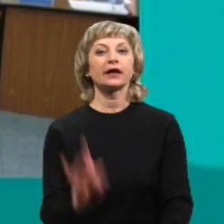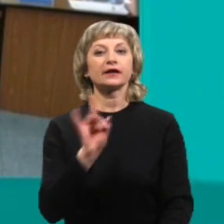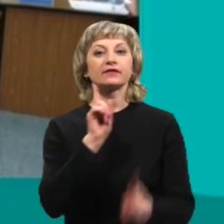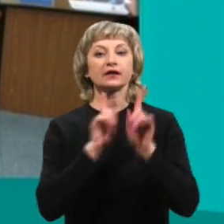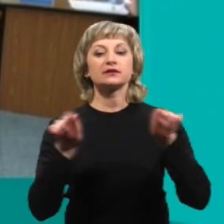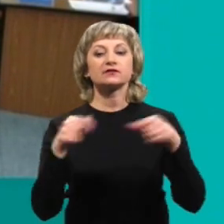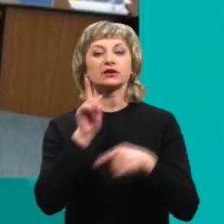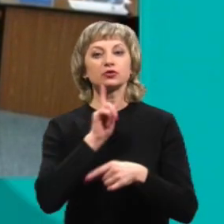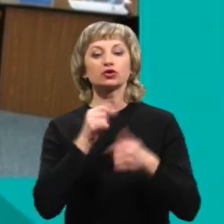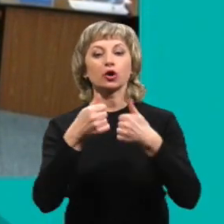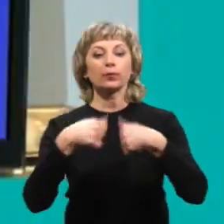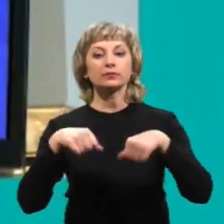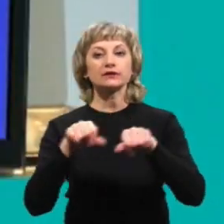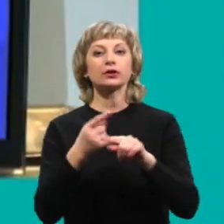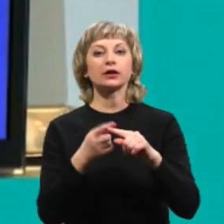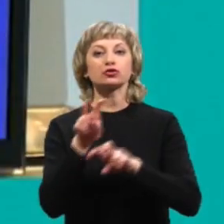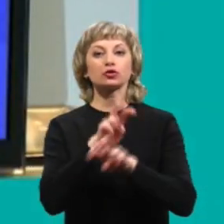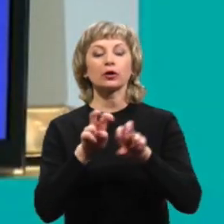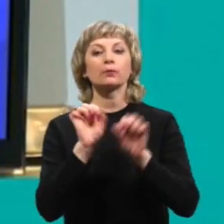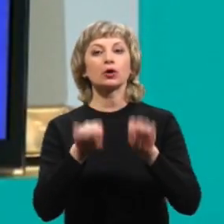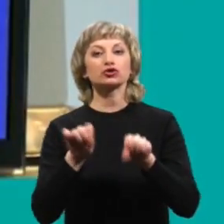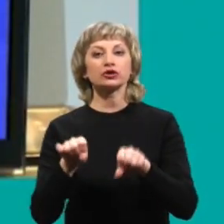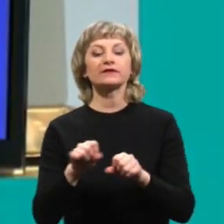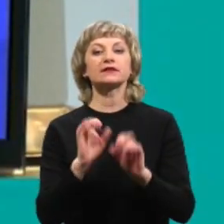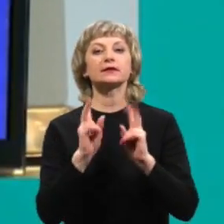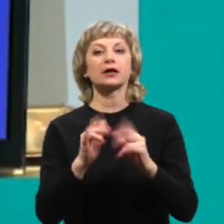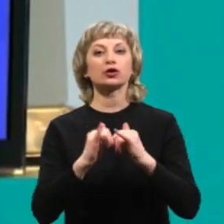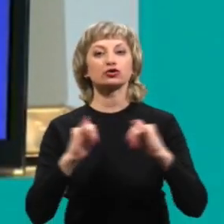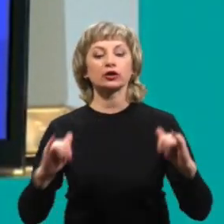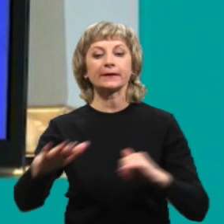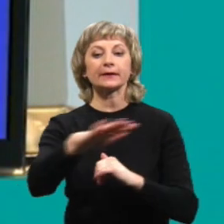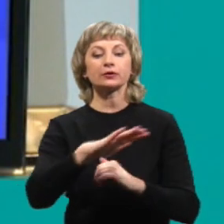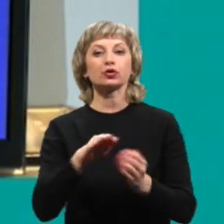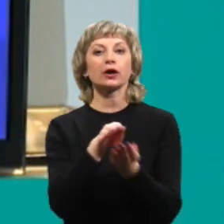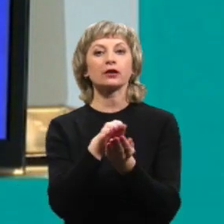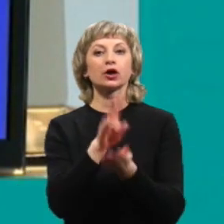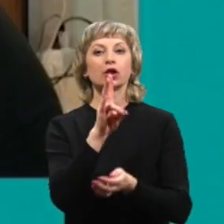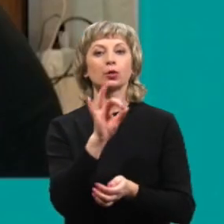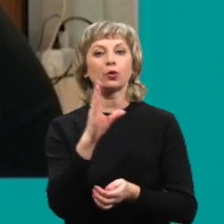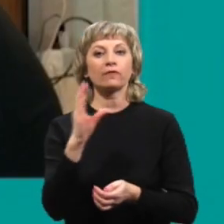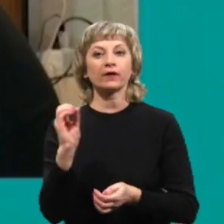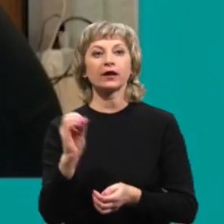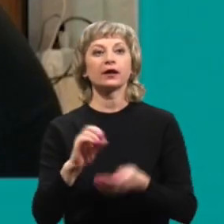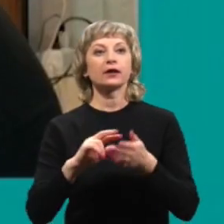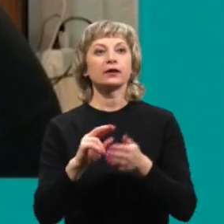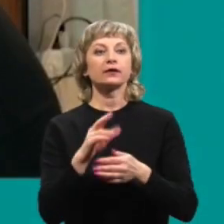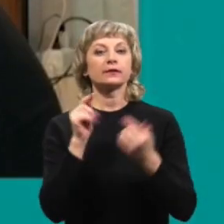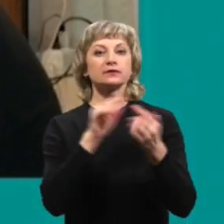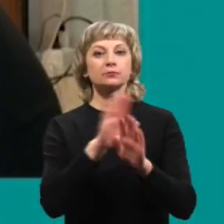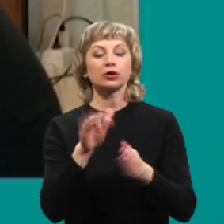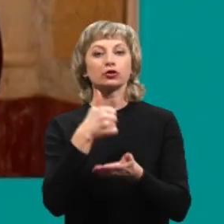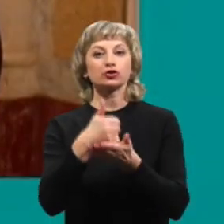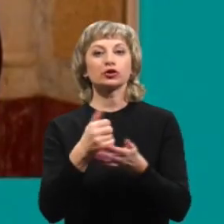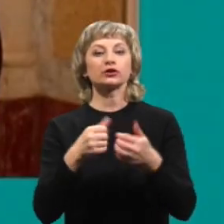Рівнерада створила тимчасову комісію, яка шукатиме можливість, як розширити територію кладовища нове. Пан Ковалець, не заперечно очолити цю